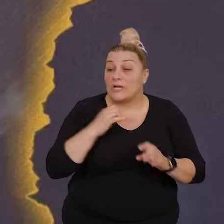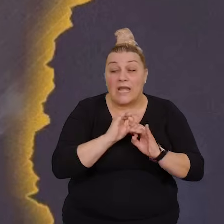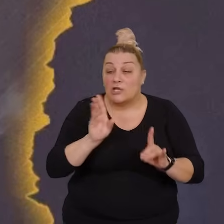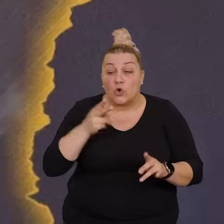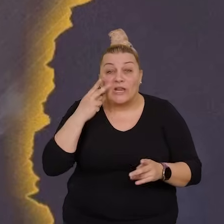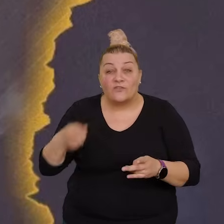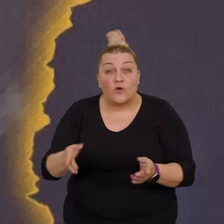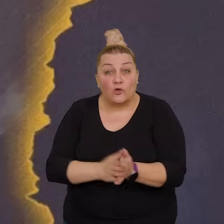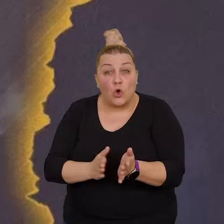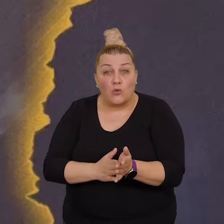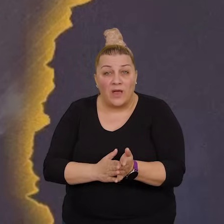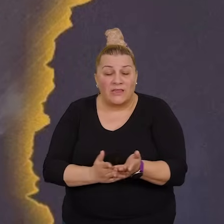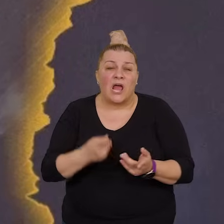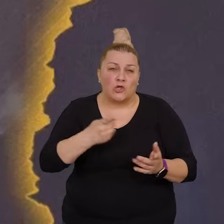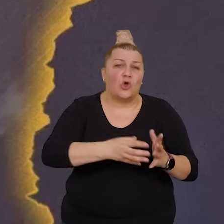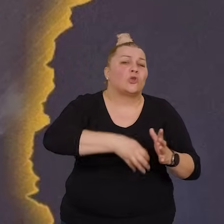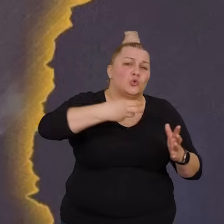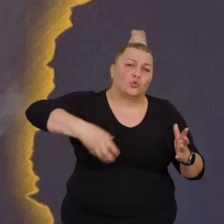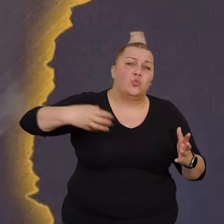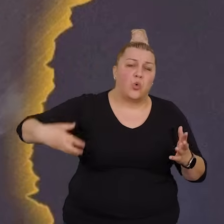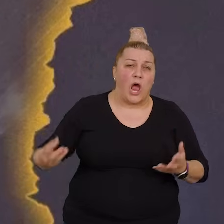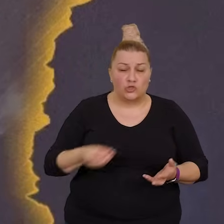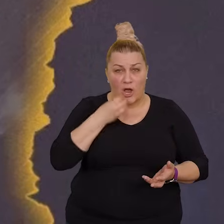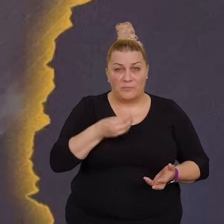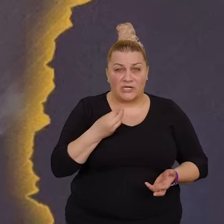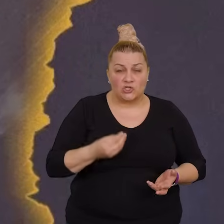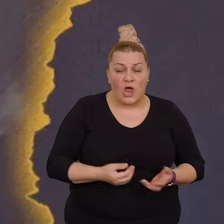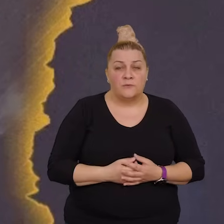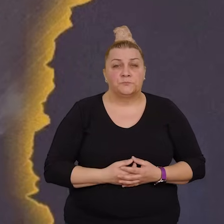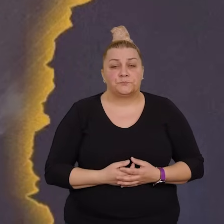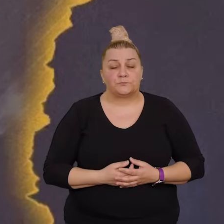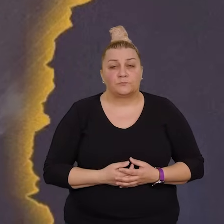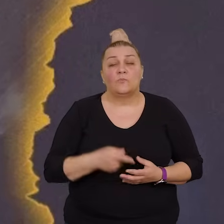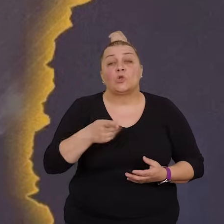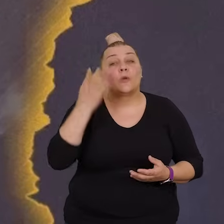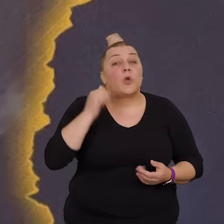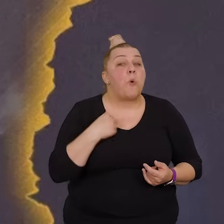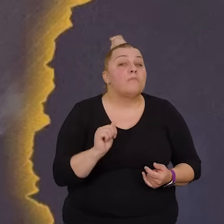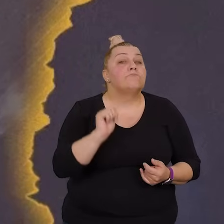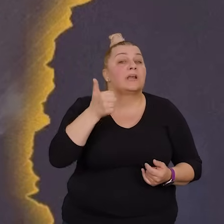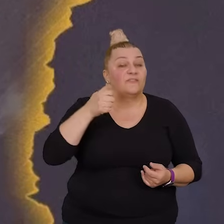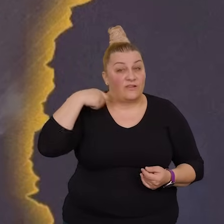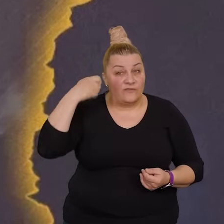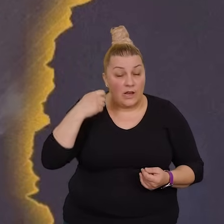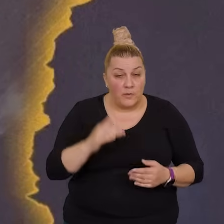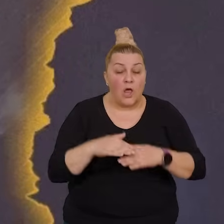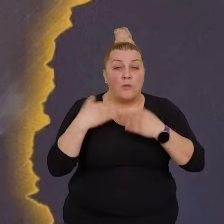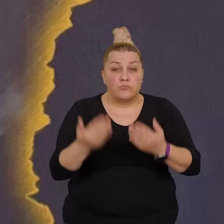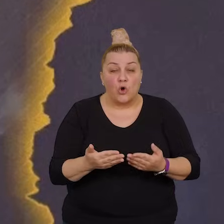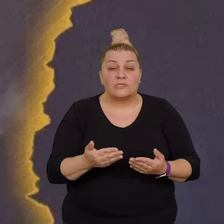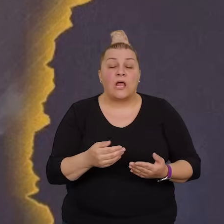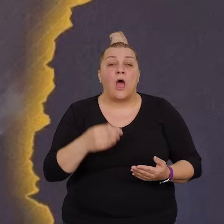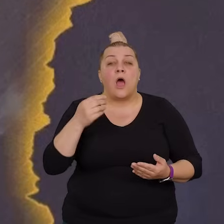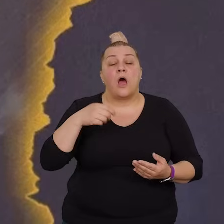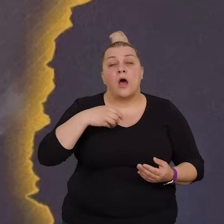E sad tugaška je priča, znate, za ovu emisiju, da vam pričam kako je do toga došla. Recimo da to je bio prvi film. Nakon toga sam radio priču o hrvatskim najvinim